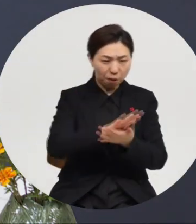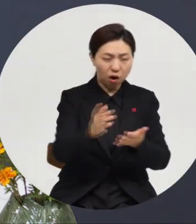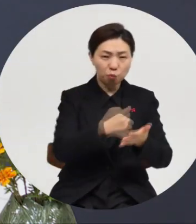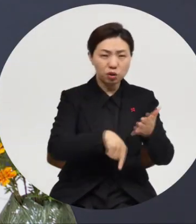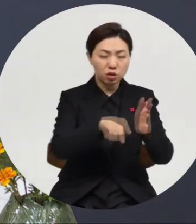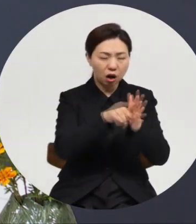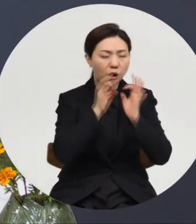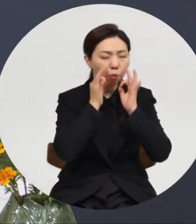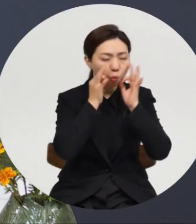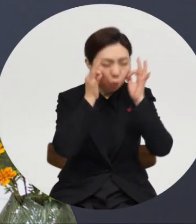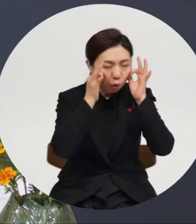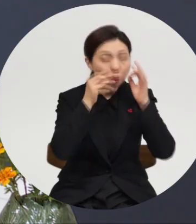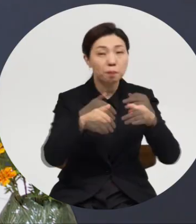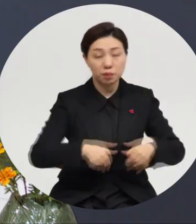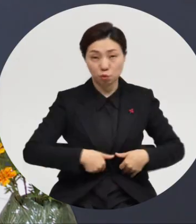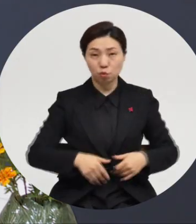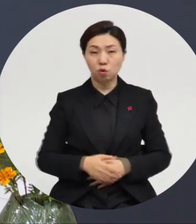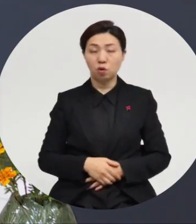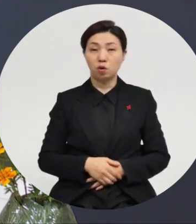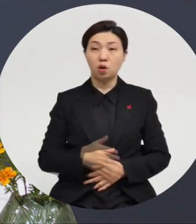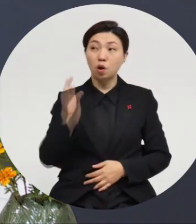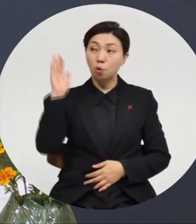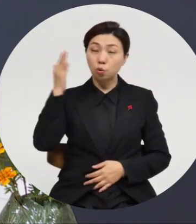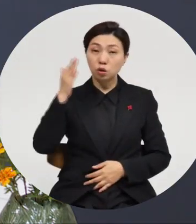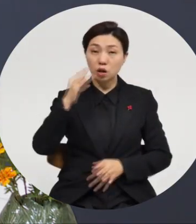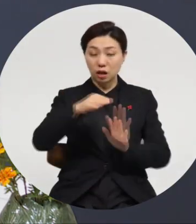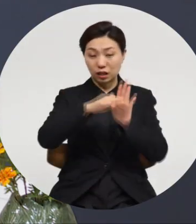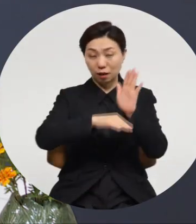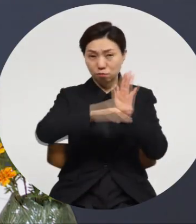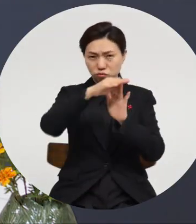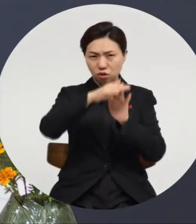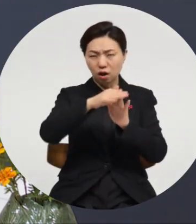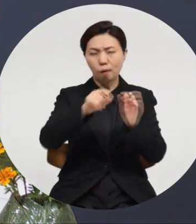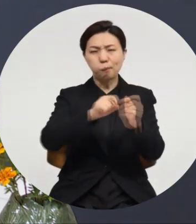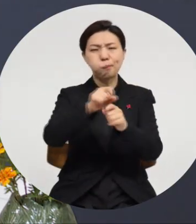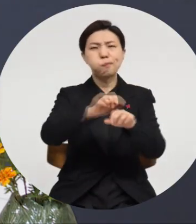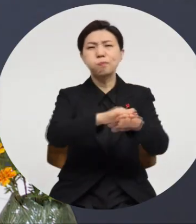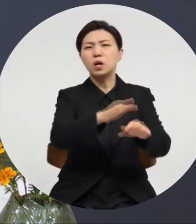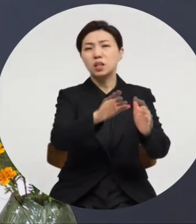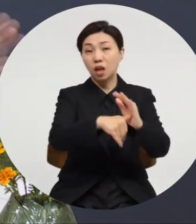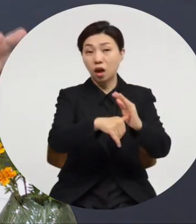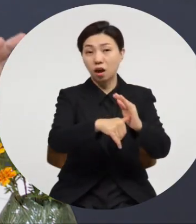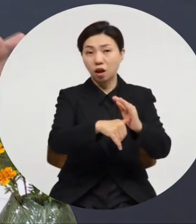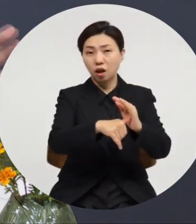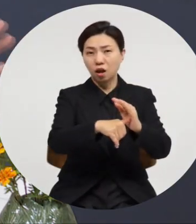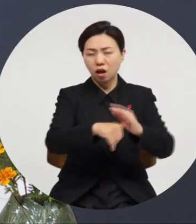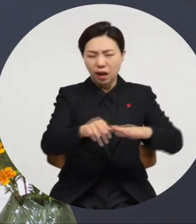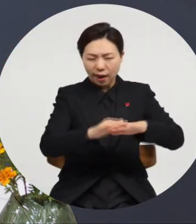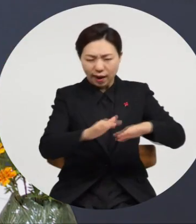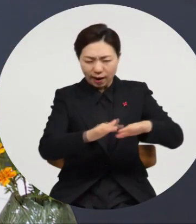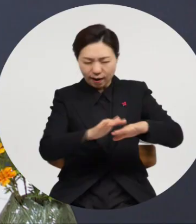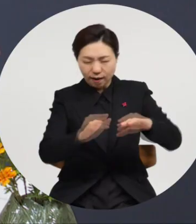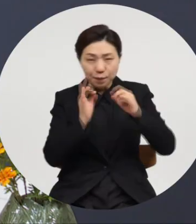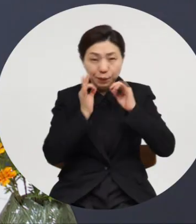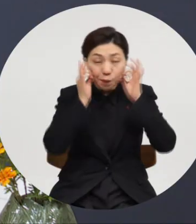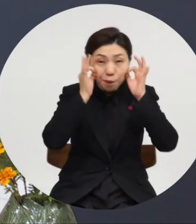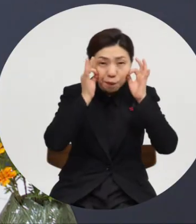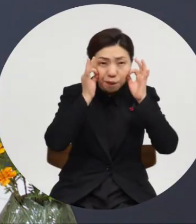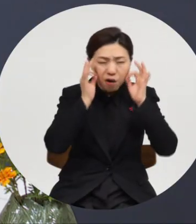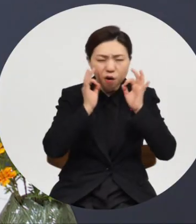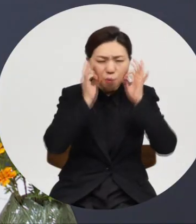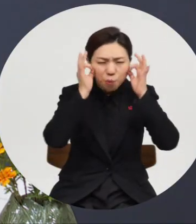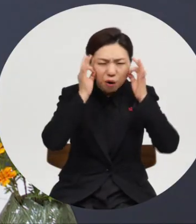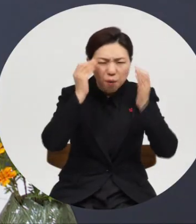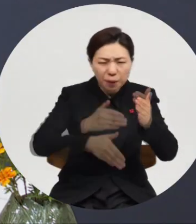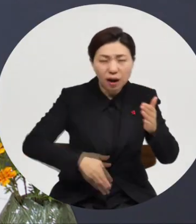그만두고 평화를 위해서 노력해야 되고, 요즘 그렇지 남북관계가 이렇게 답보 상태에 있을 때 뭘 풀어보려고